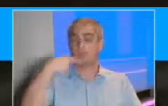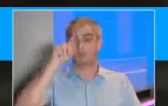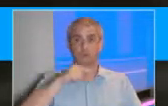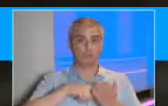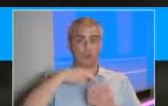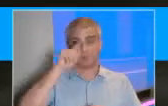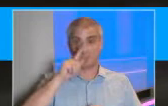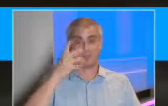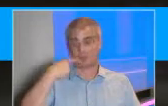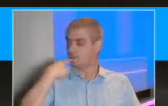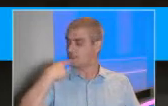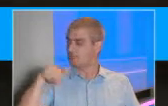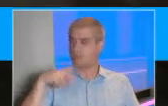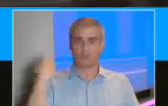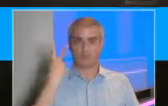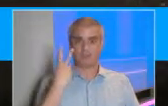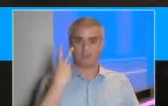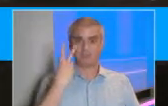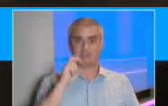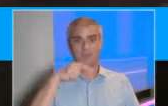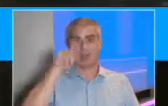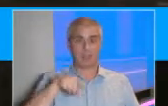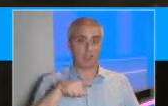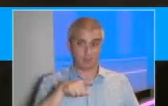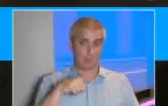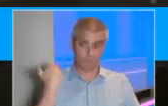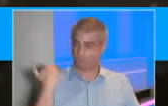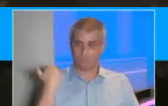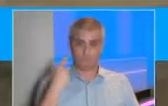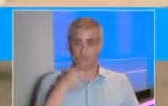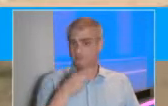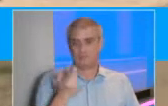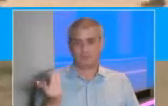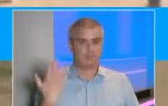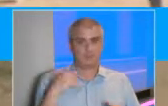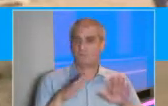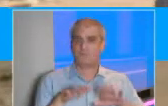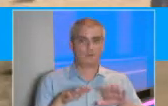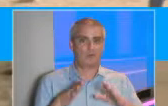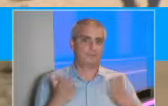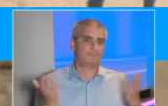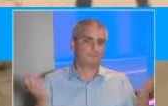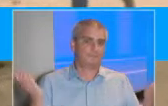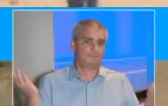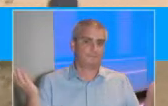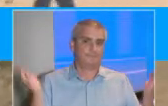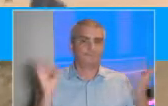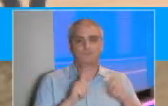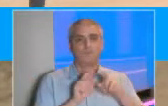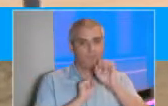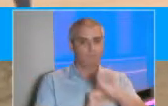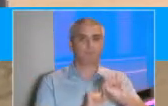סליחה, בינואר, 20 לינואר, יותר נכון, וזה בעצם הייתה ממשלה שהיא